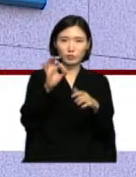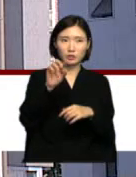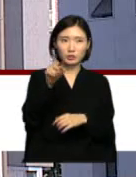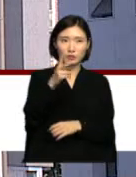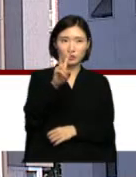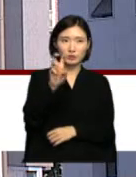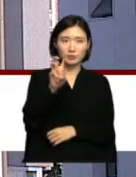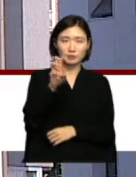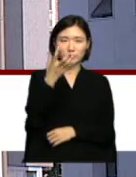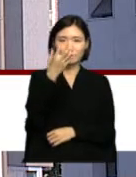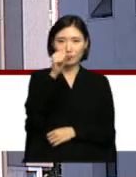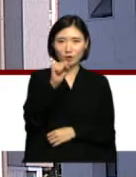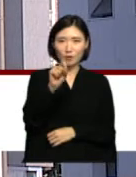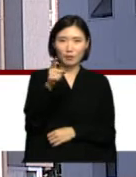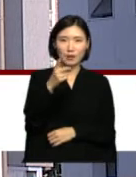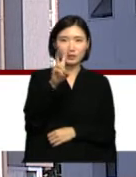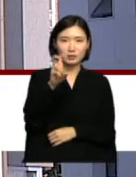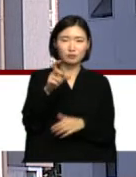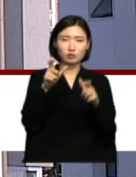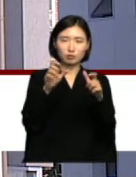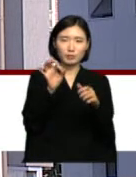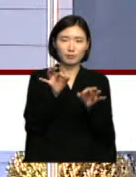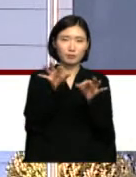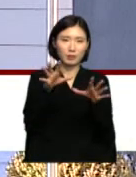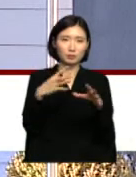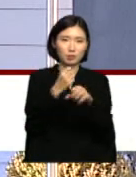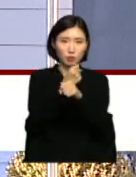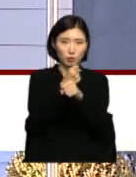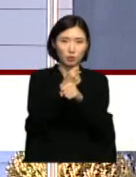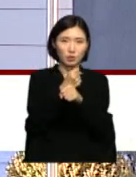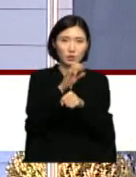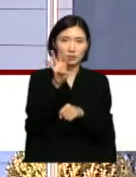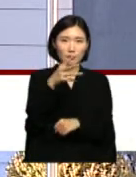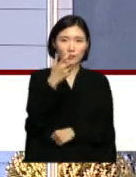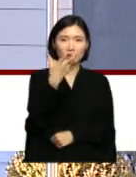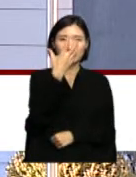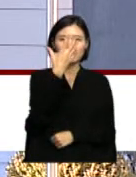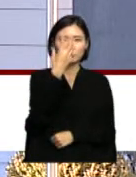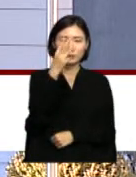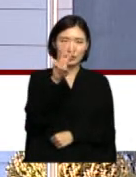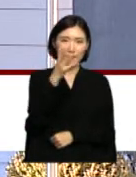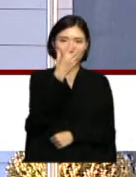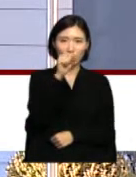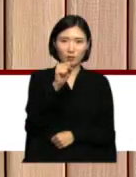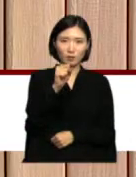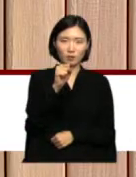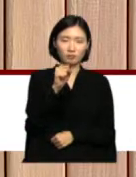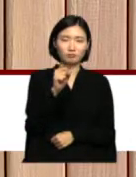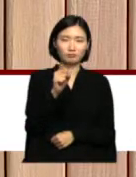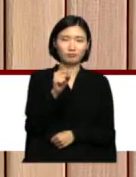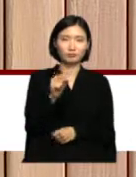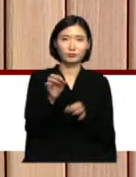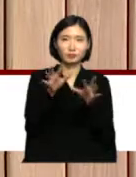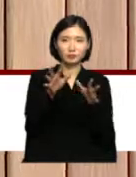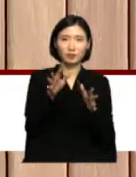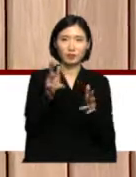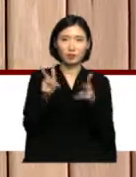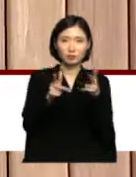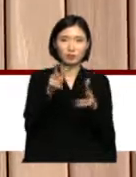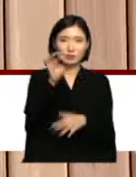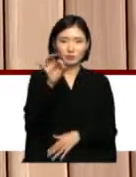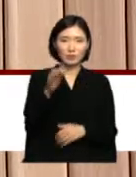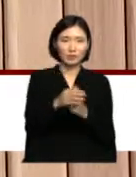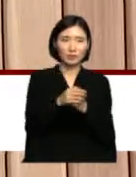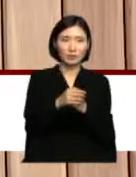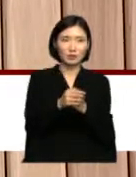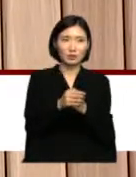비롯해 구비만도 120억 원을 투입하는 등 총 사업비 483억 원의 대규모 공사였습니다. 지하 2층 지상